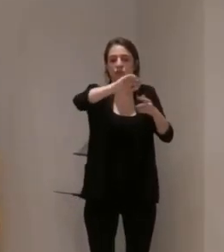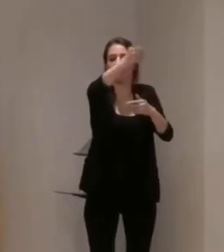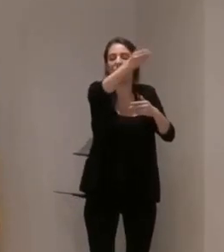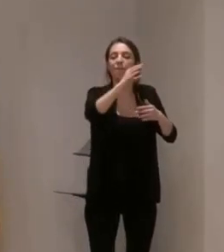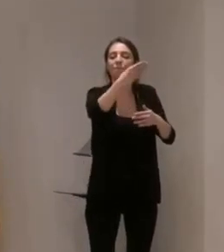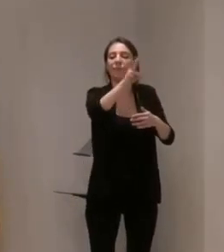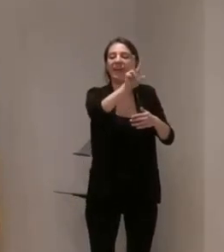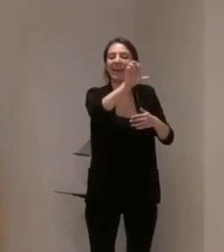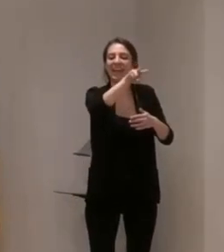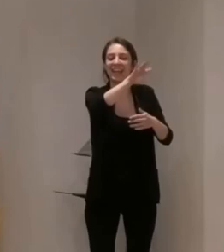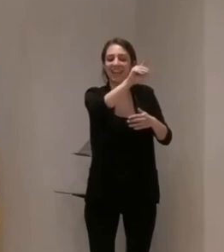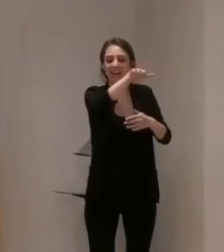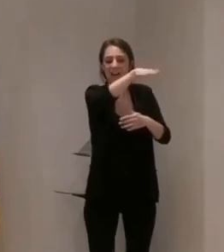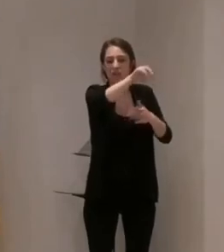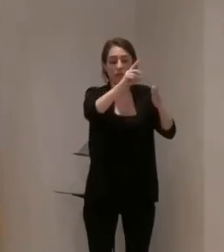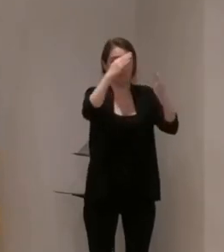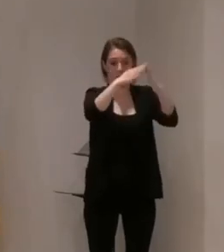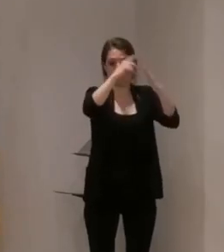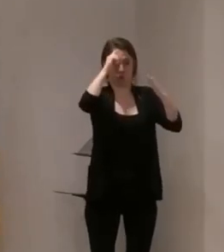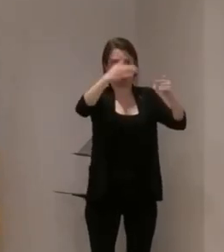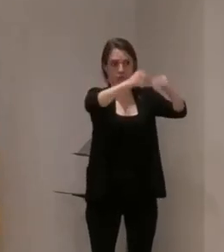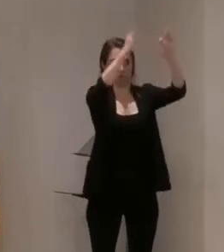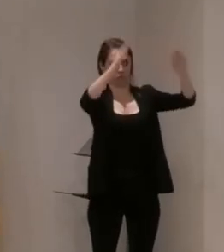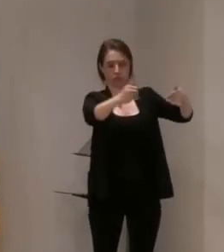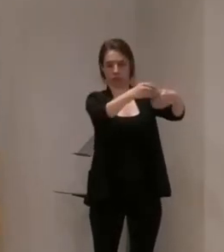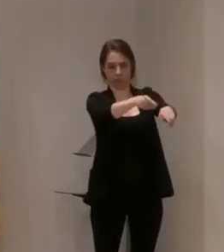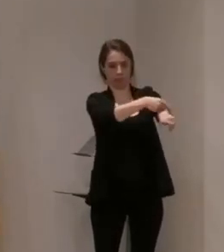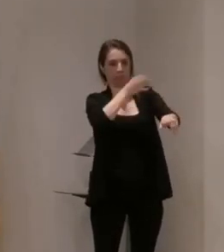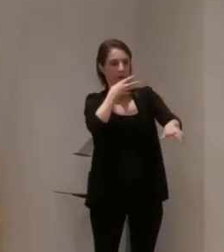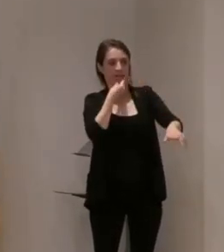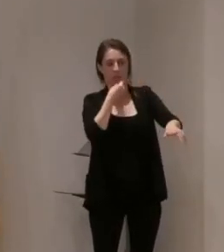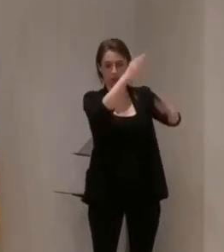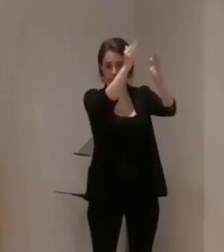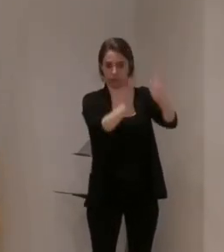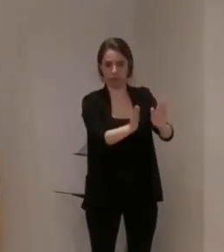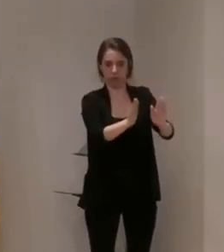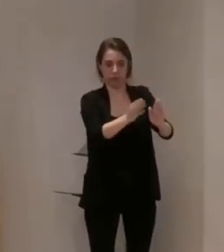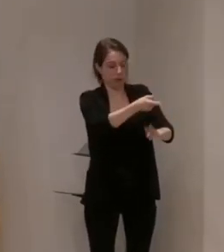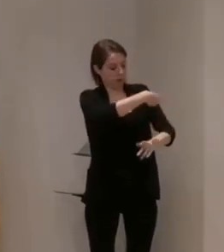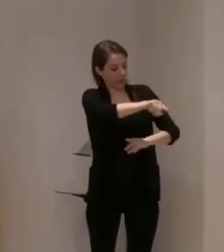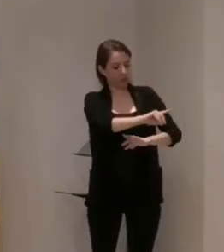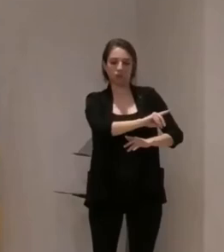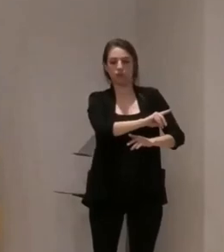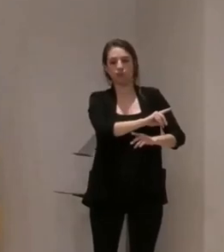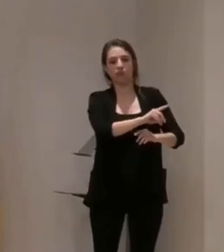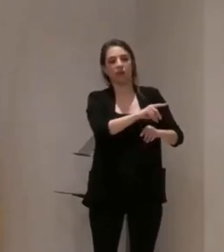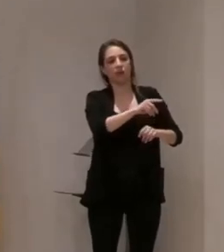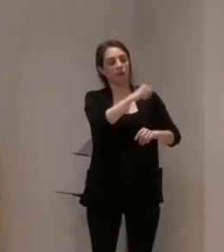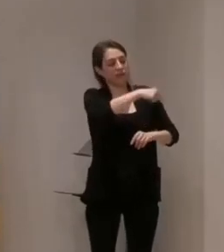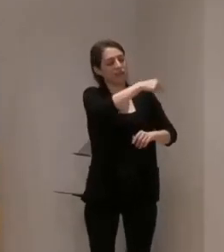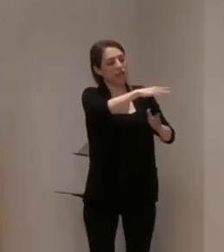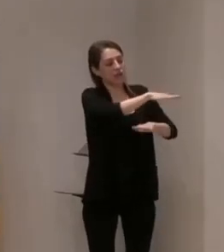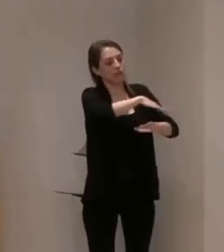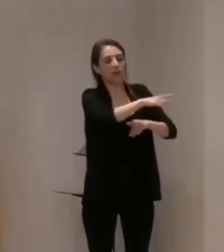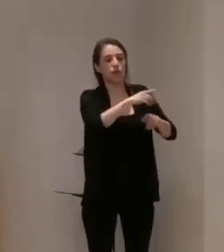edifici grandiós, que és allà on treballa la policia, però diu, i farem un espai on es recordi això.